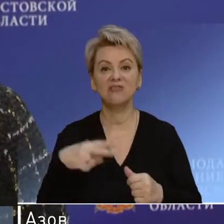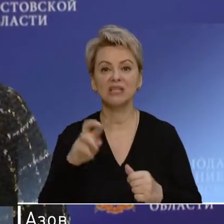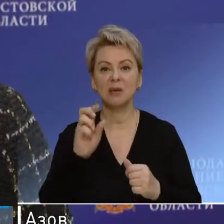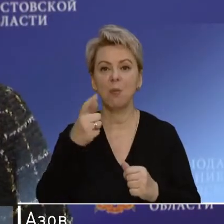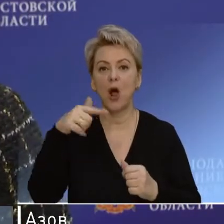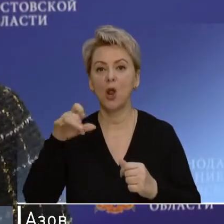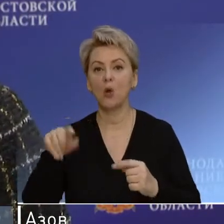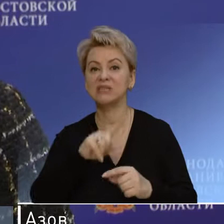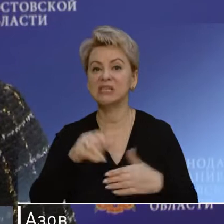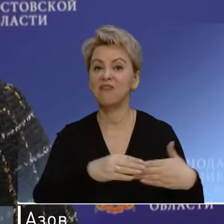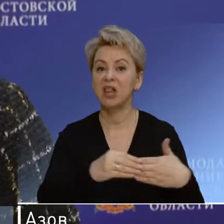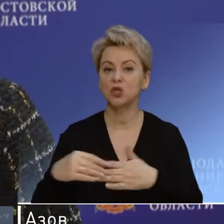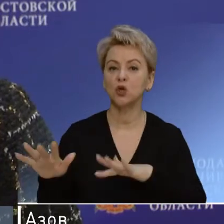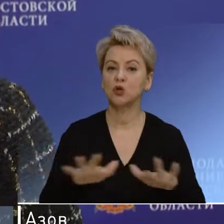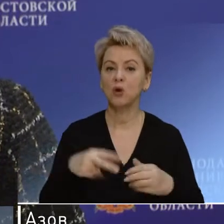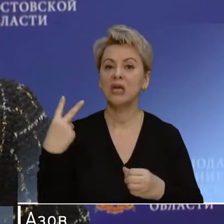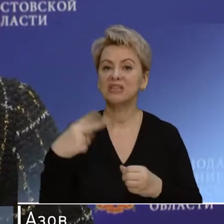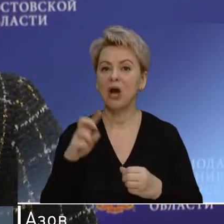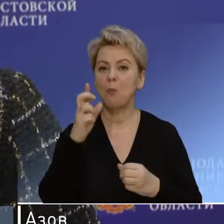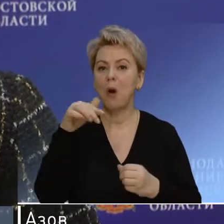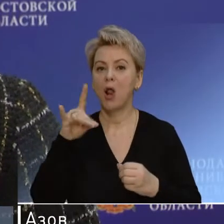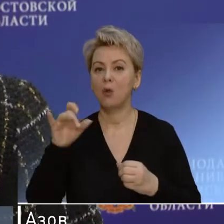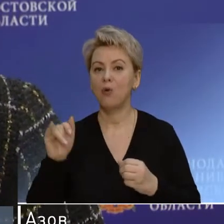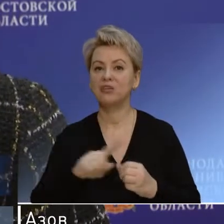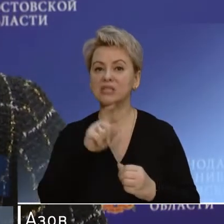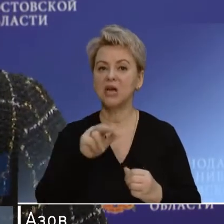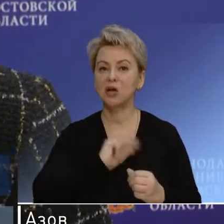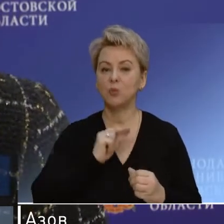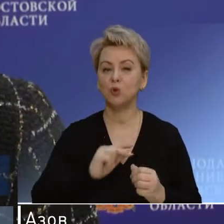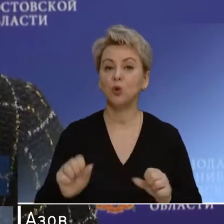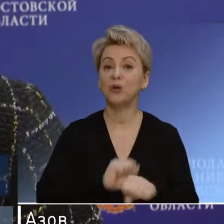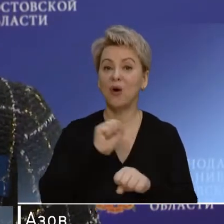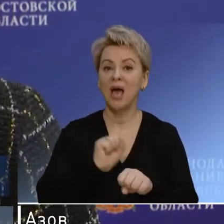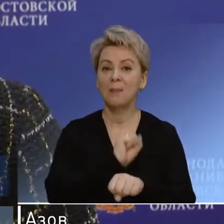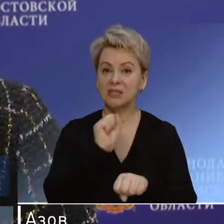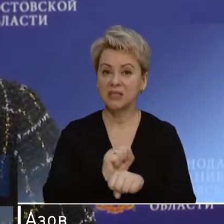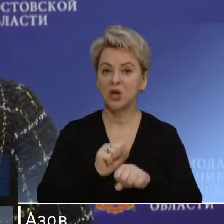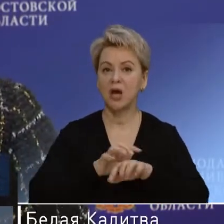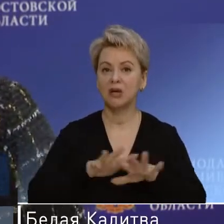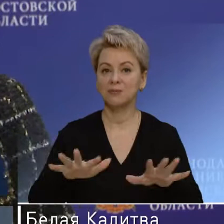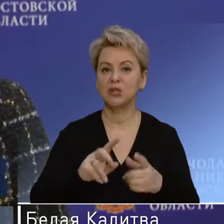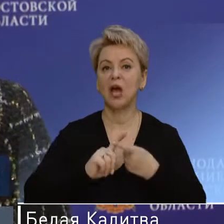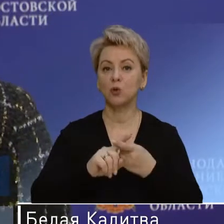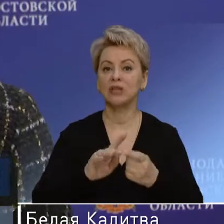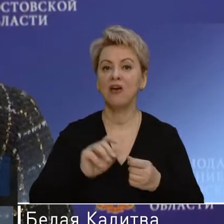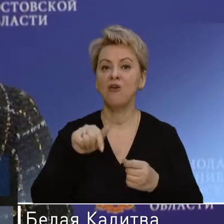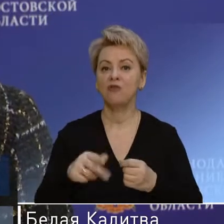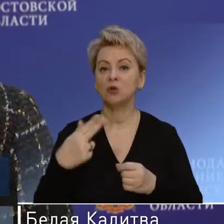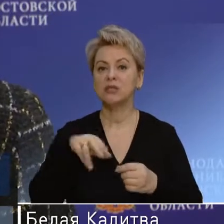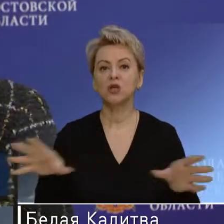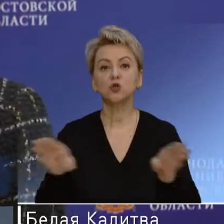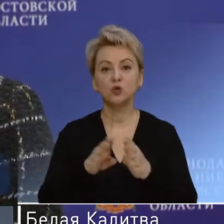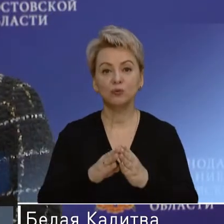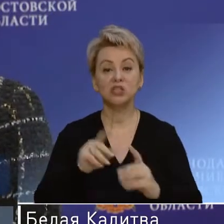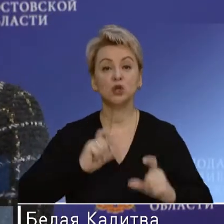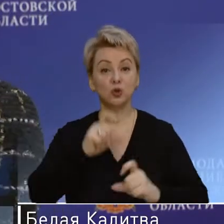баллов просто за волонтерскую деятельность и 20 баллов за работу по предотвращению распространения коронавирусной инфекции, они суммируются.